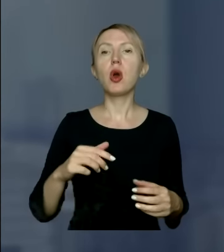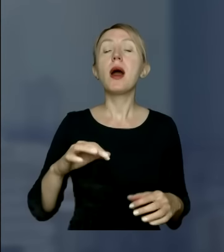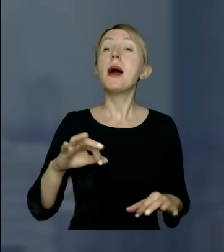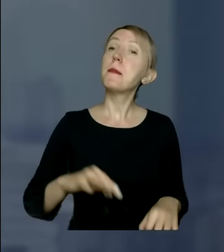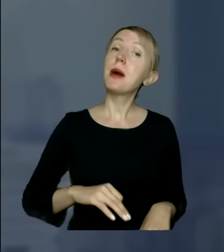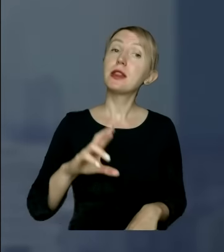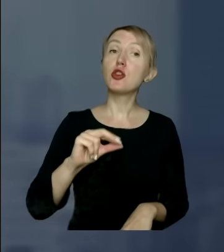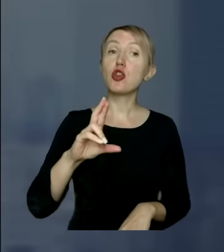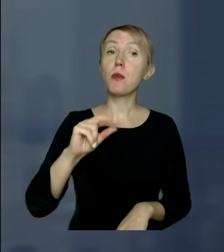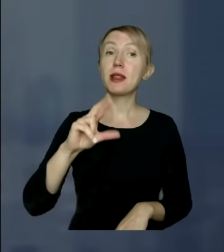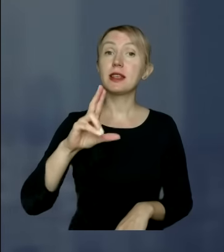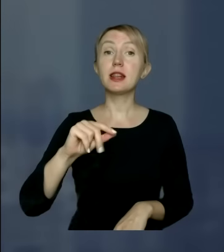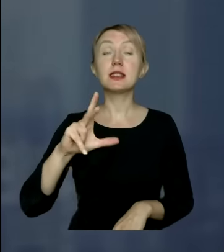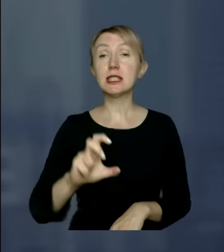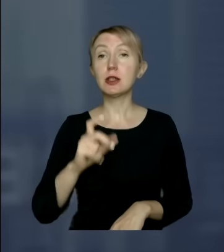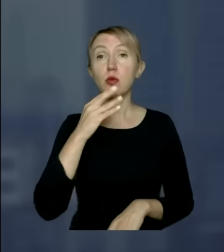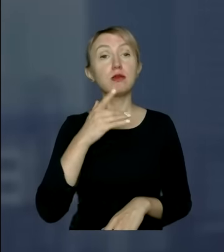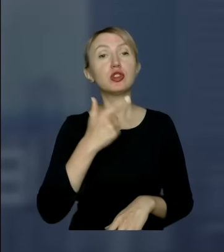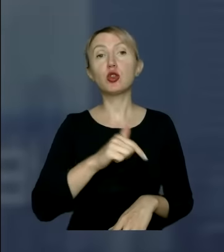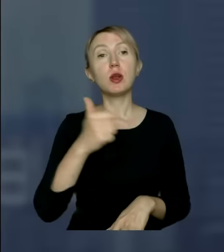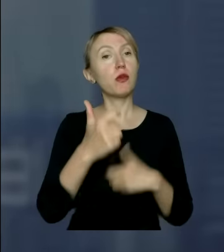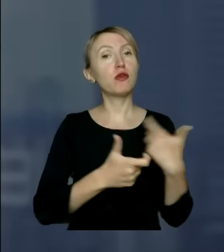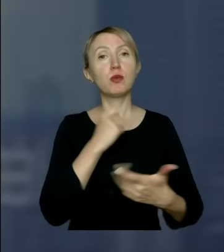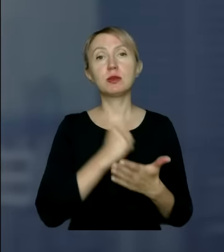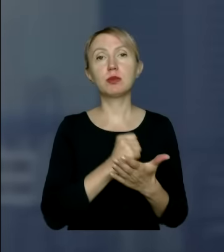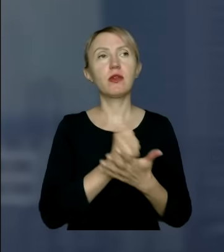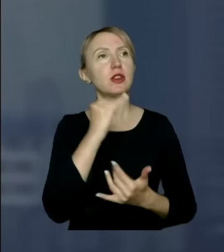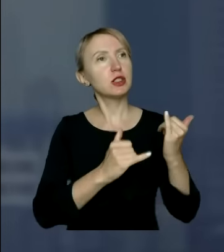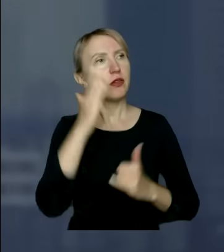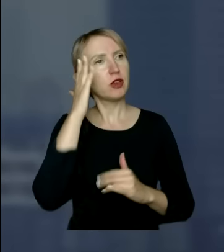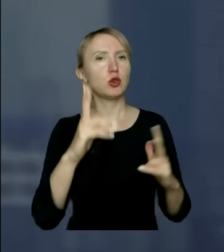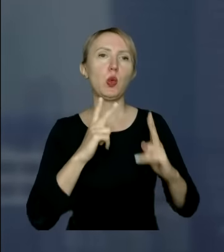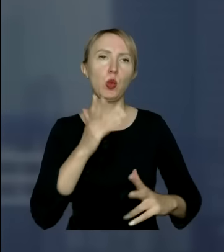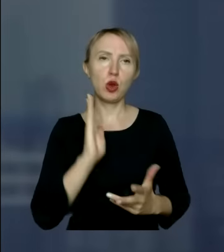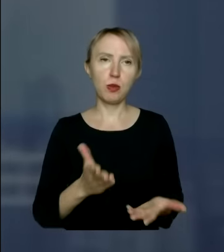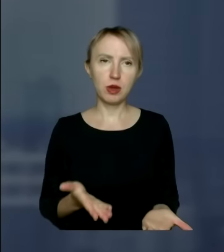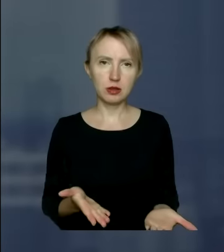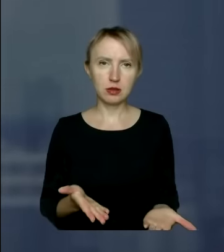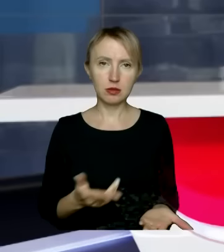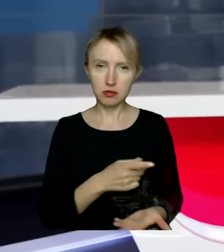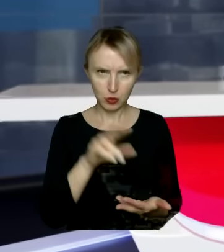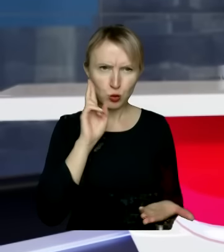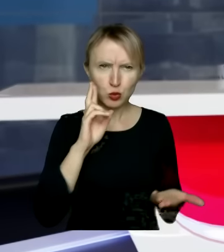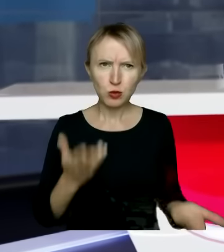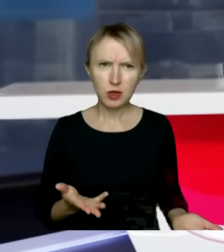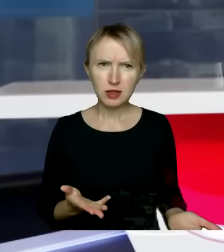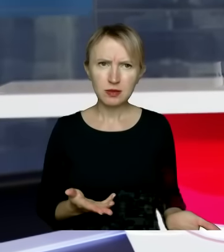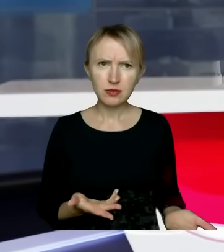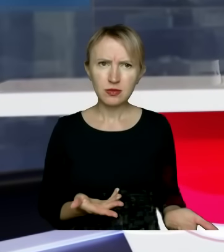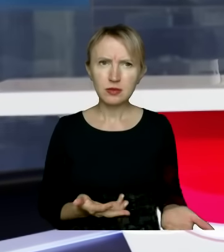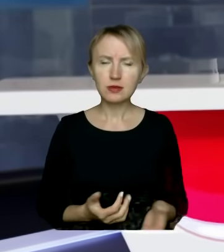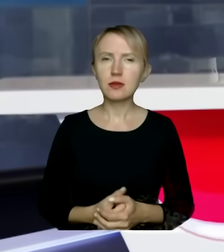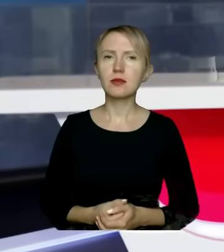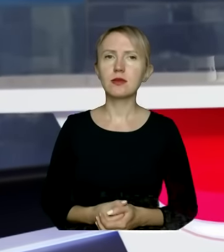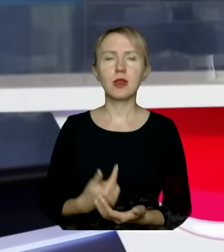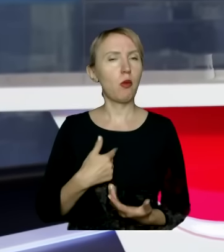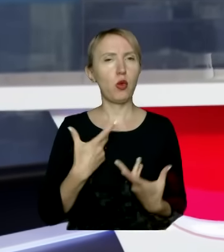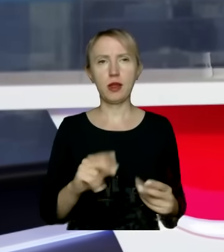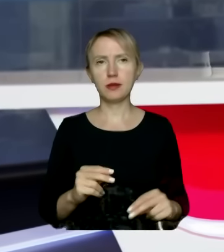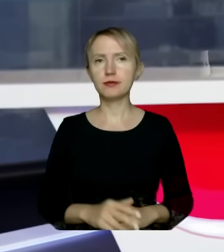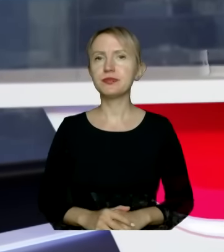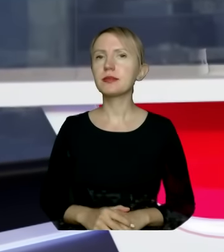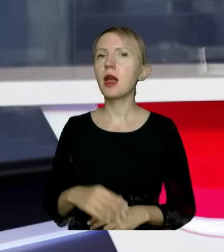podejmować się tej sprawy jeżeli wiedział że idzie na urlop No czy coś ktoś z tego rozumie Bo ja słabo